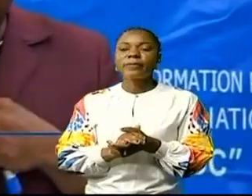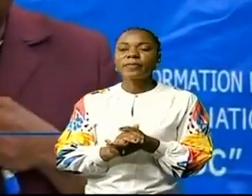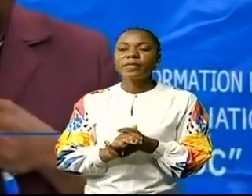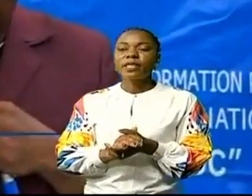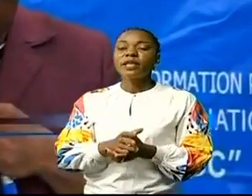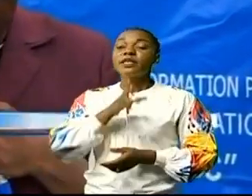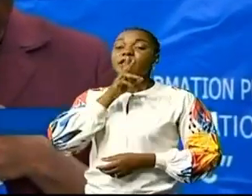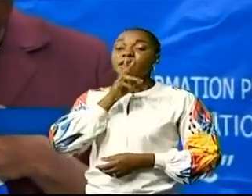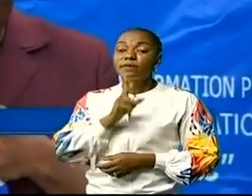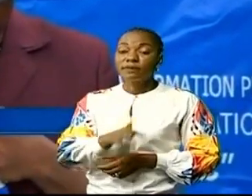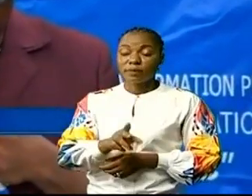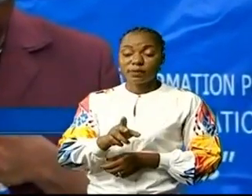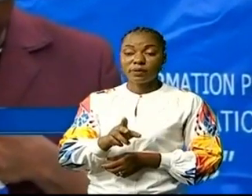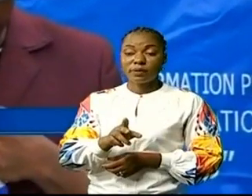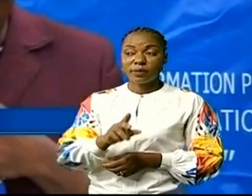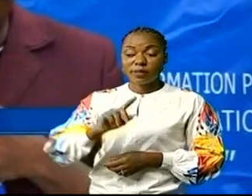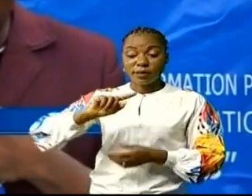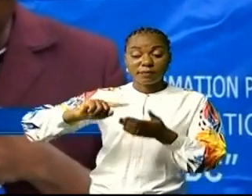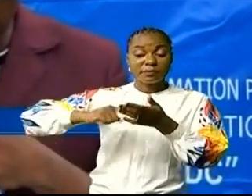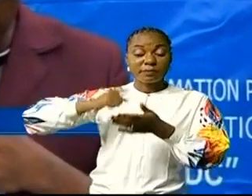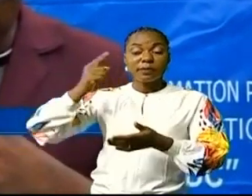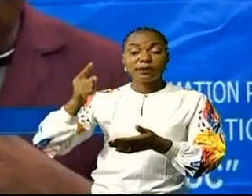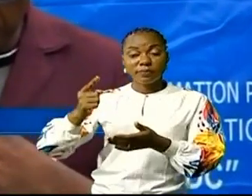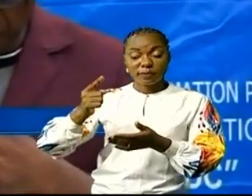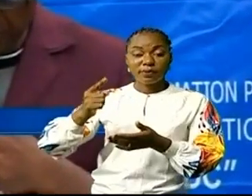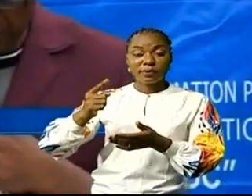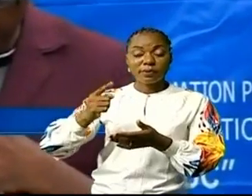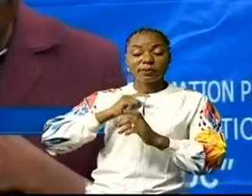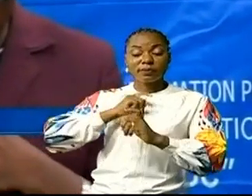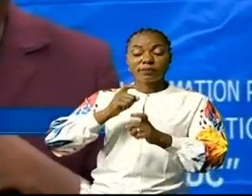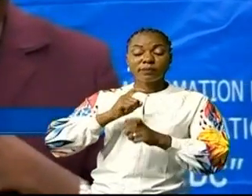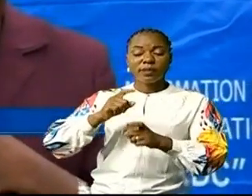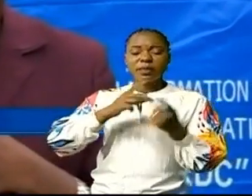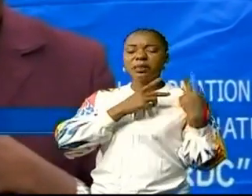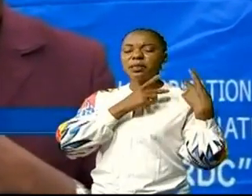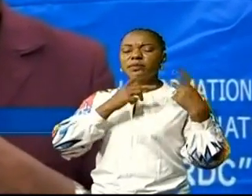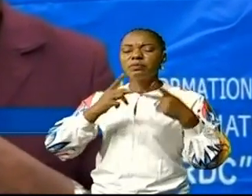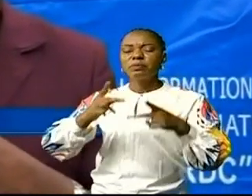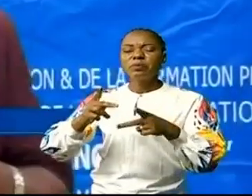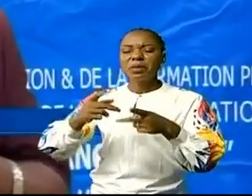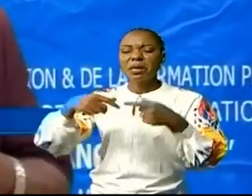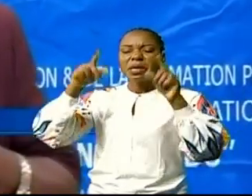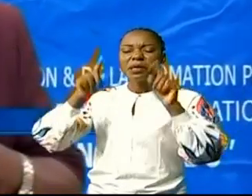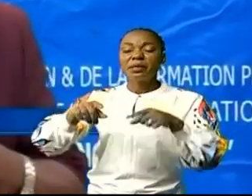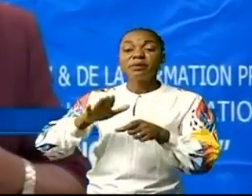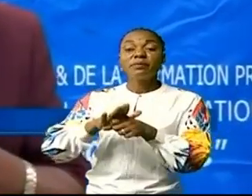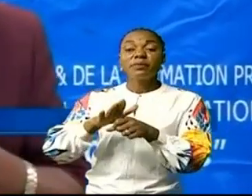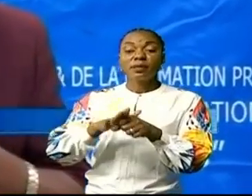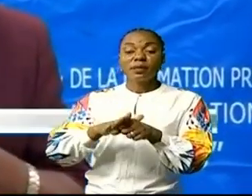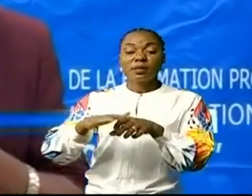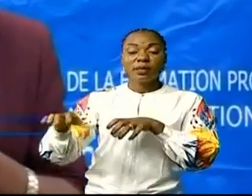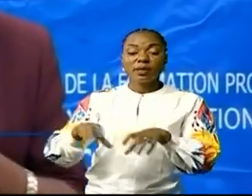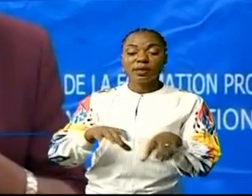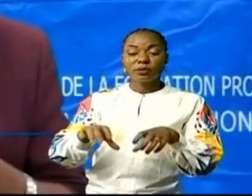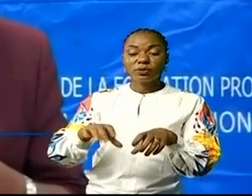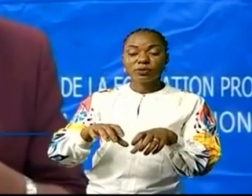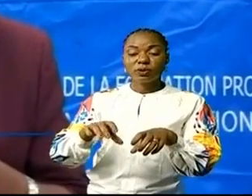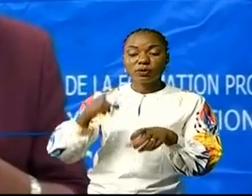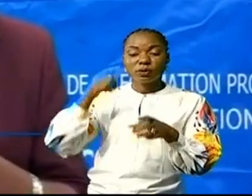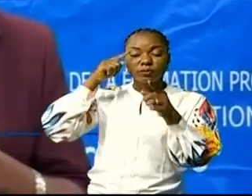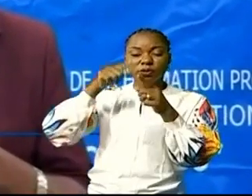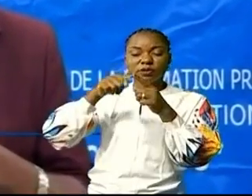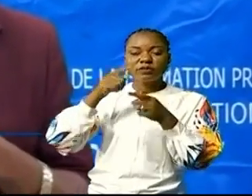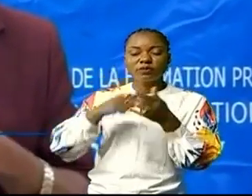vraiment la première du genre depuis de longues années, action qui a pour